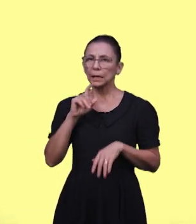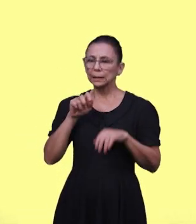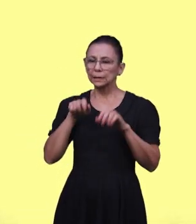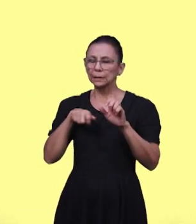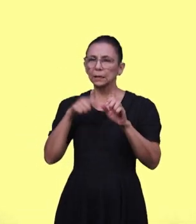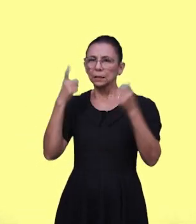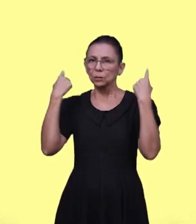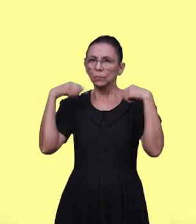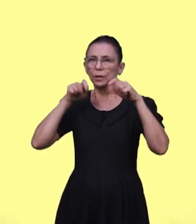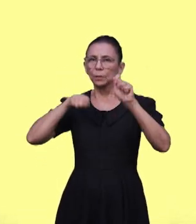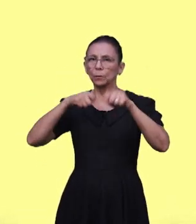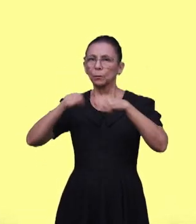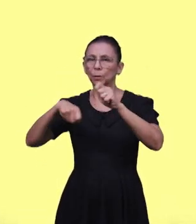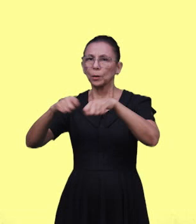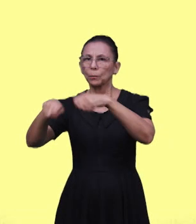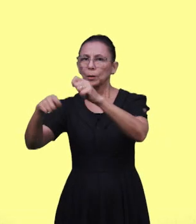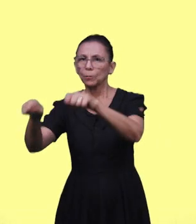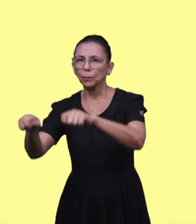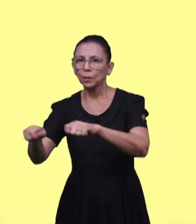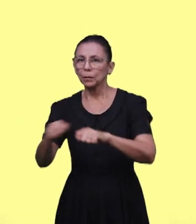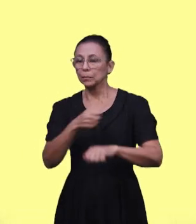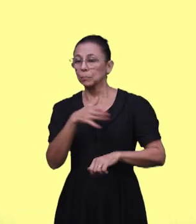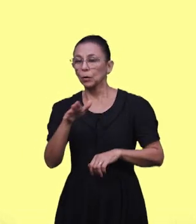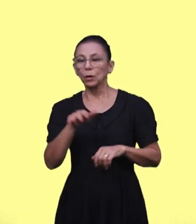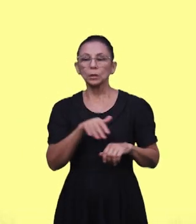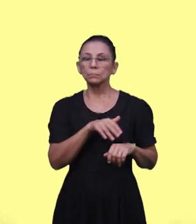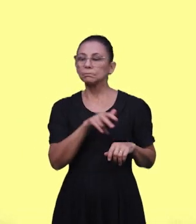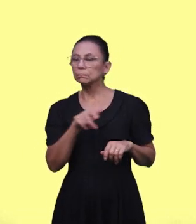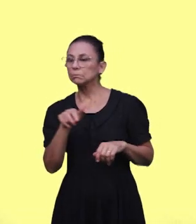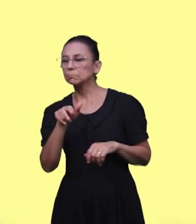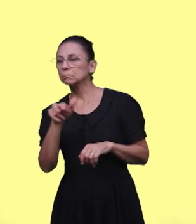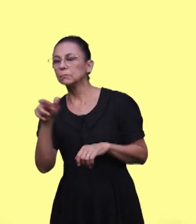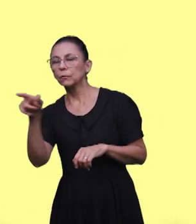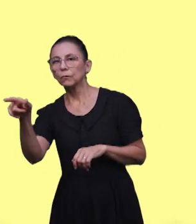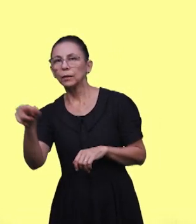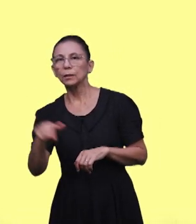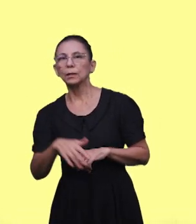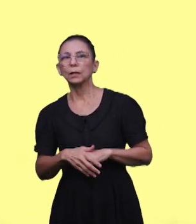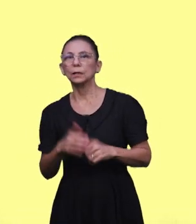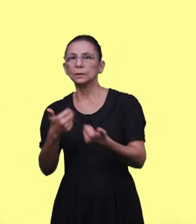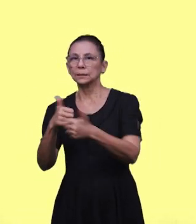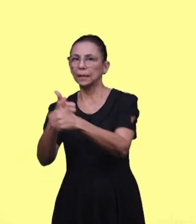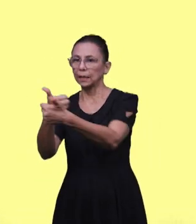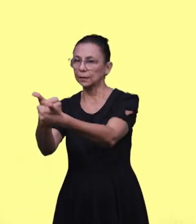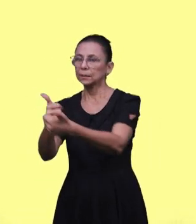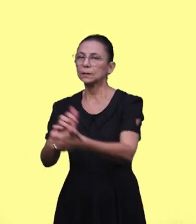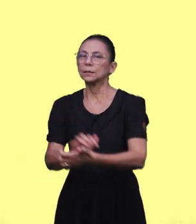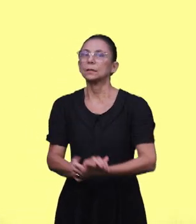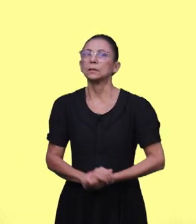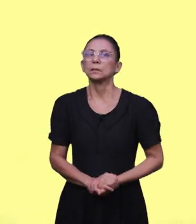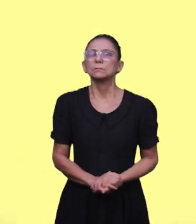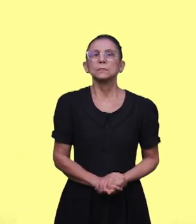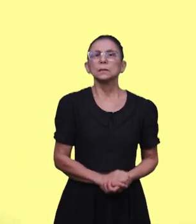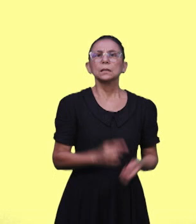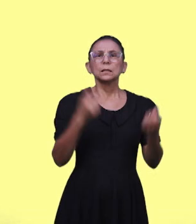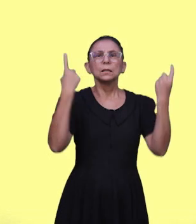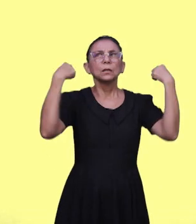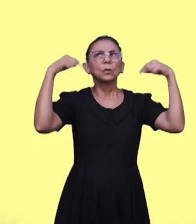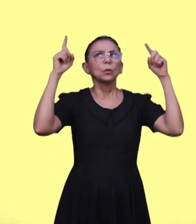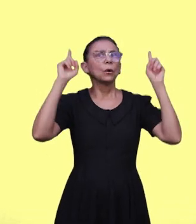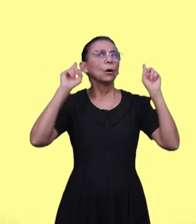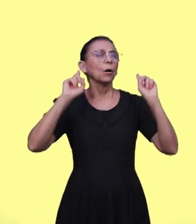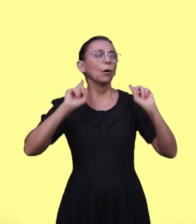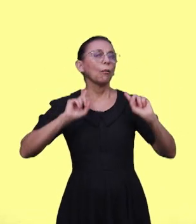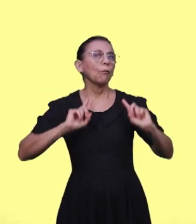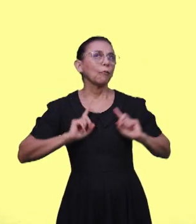des brebis. Donc le Seigneur Jésus nous enseigne à sortir dans la marche des brebis. Les